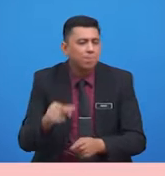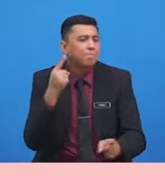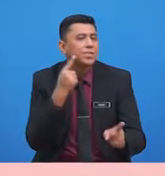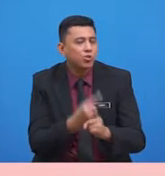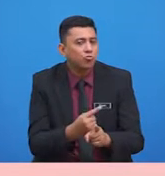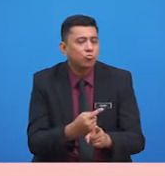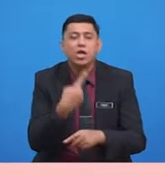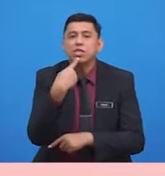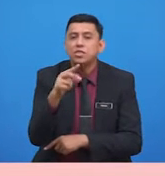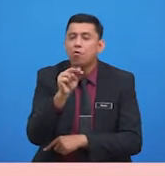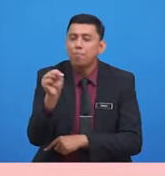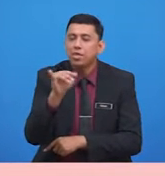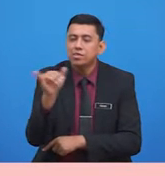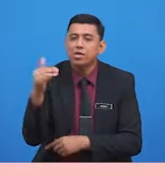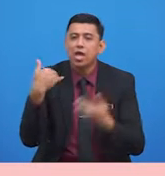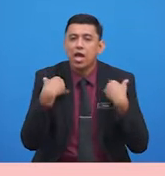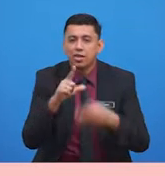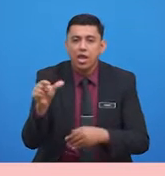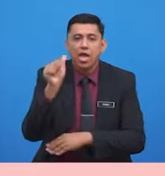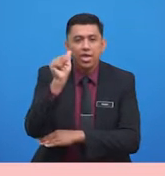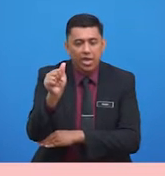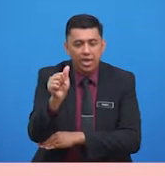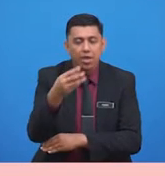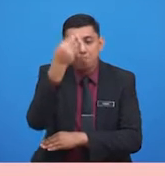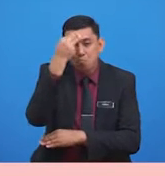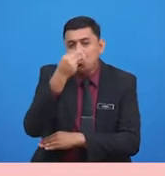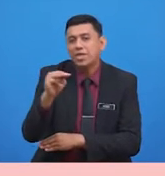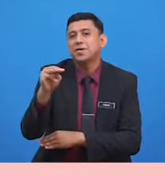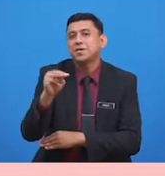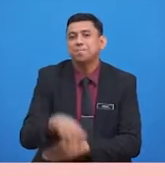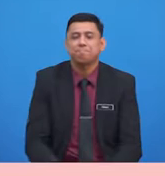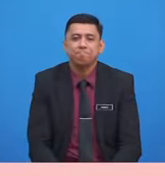betul. Jawapannya adalah A. Mulia.